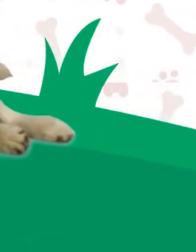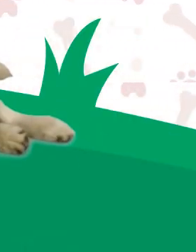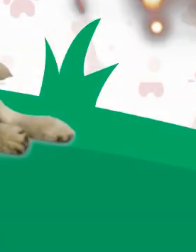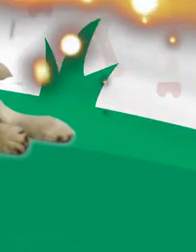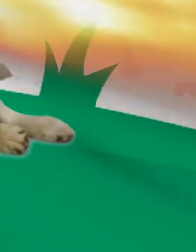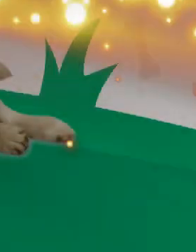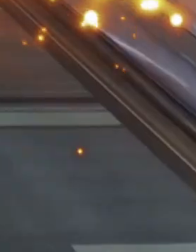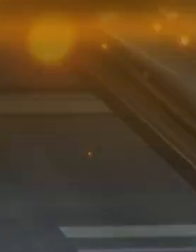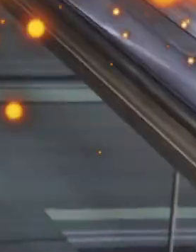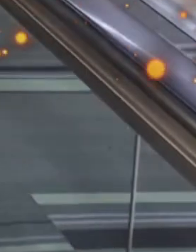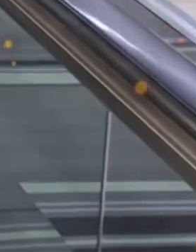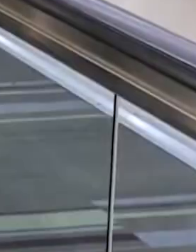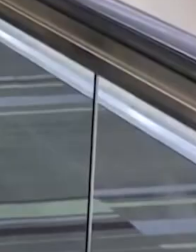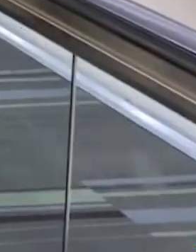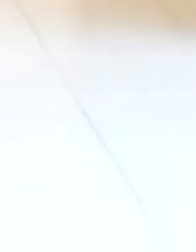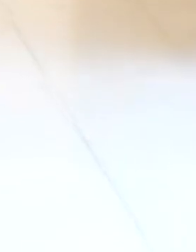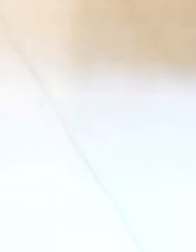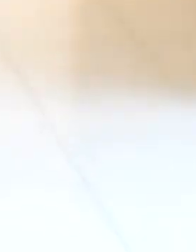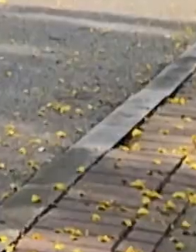ตตี้แลบ